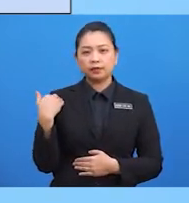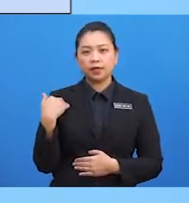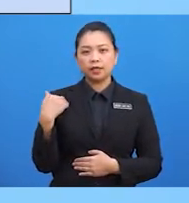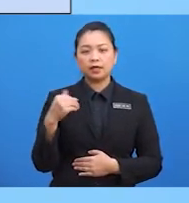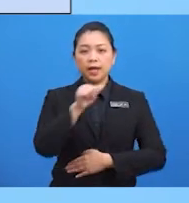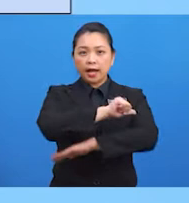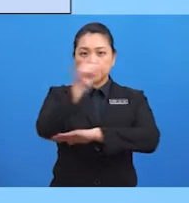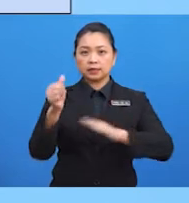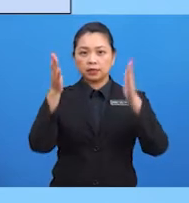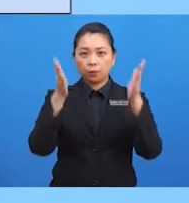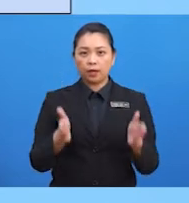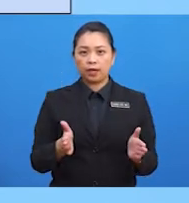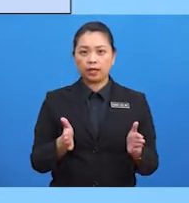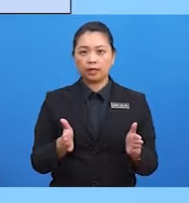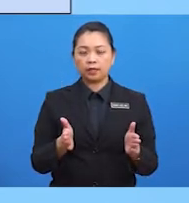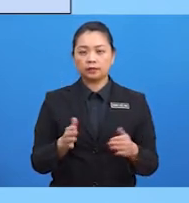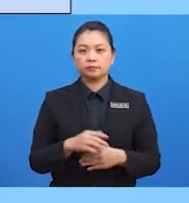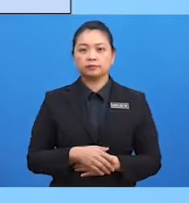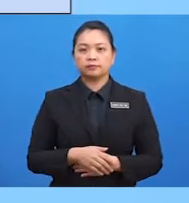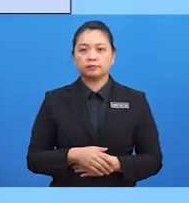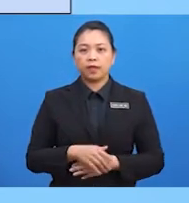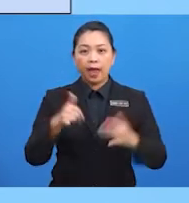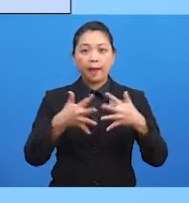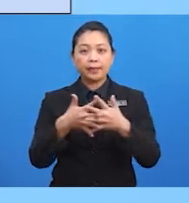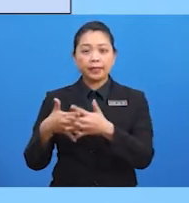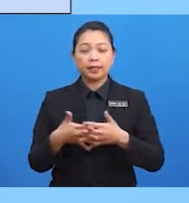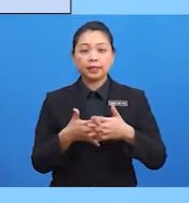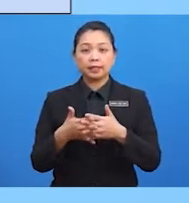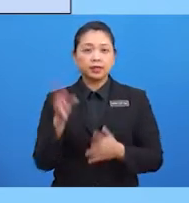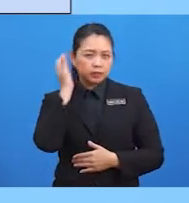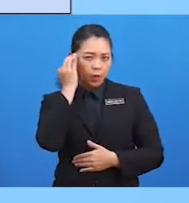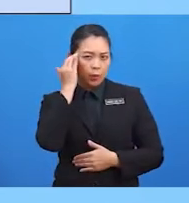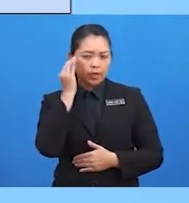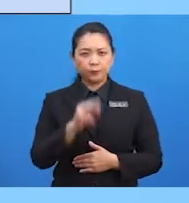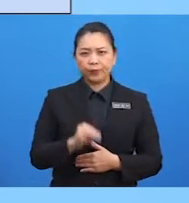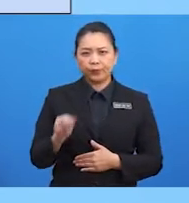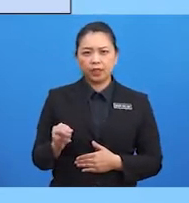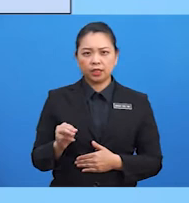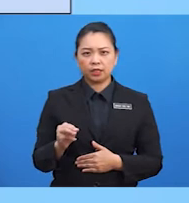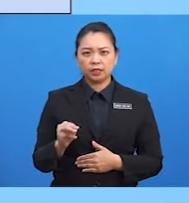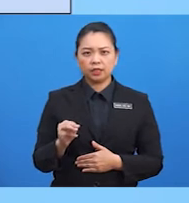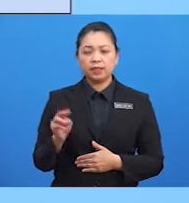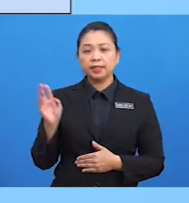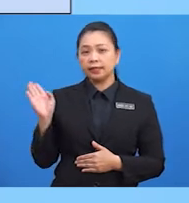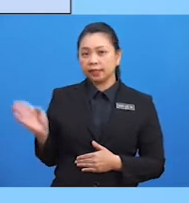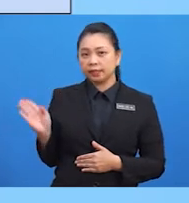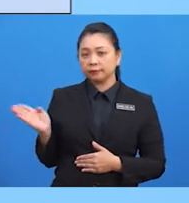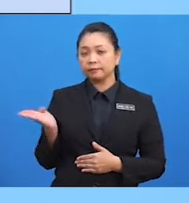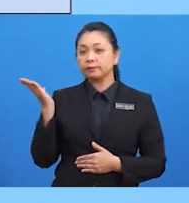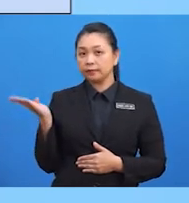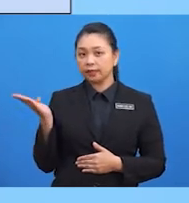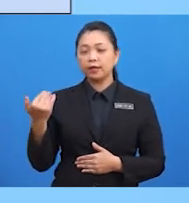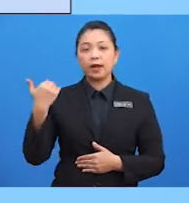jurutera aeronautik Amerika. Tahukah murid-murid, Neil Armstrong juga